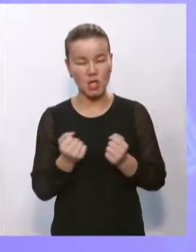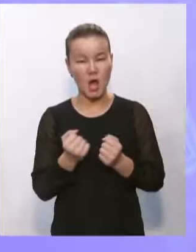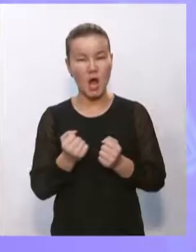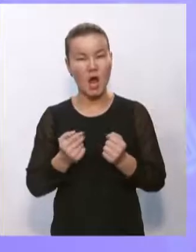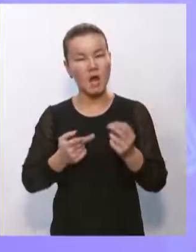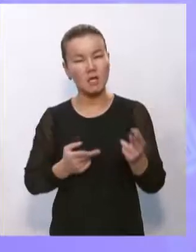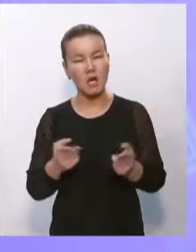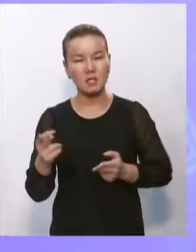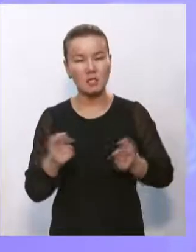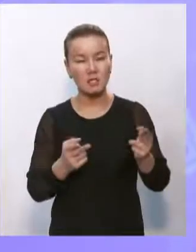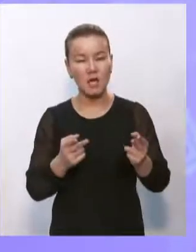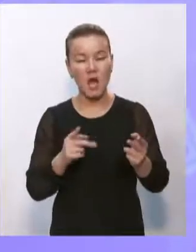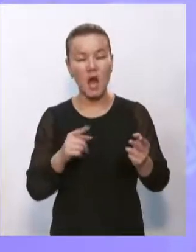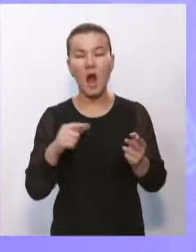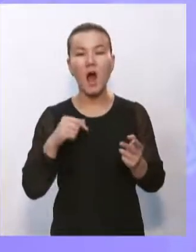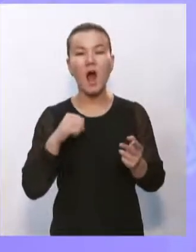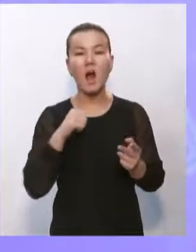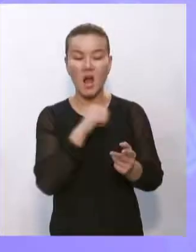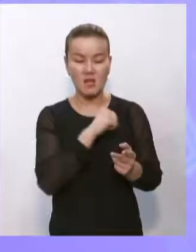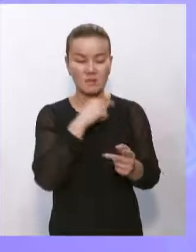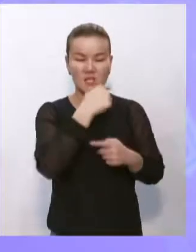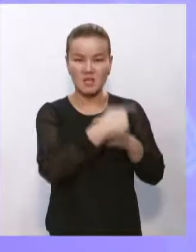Калганын өзүңөр улагыла.